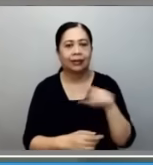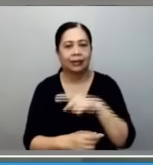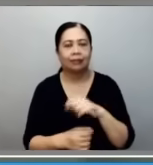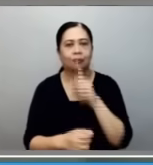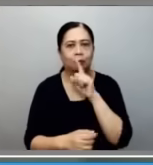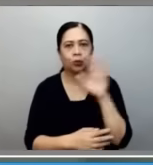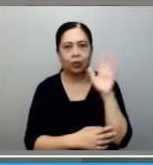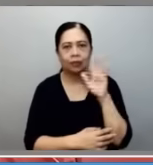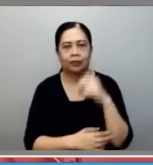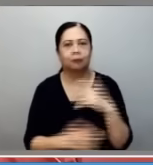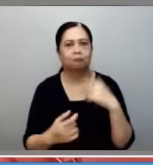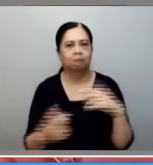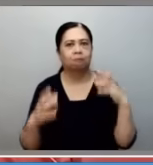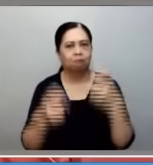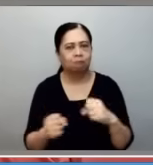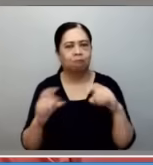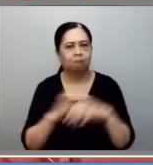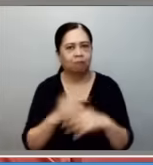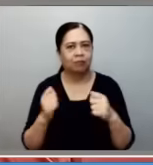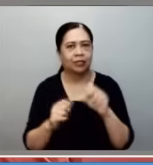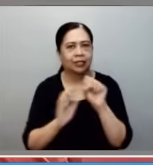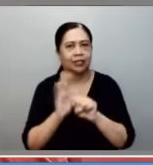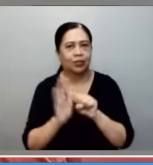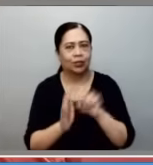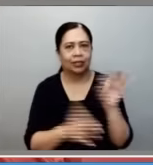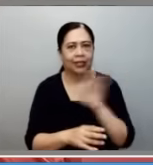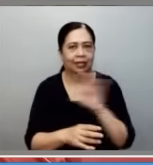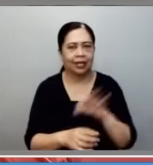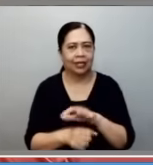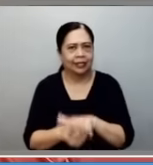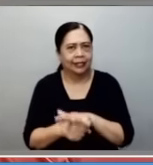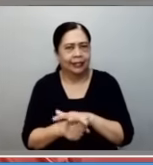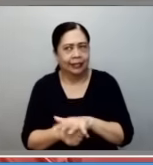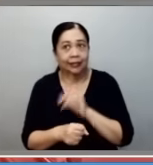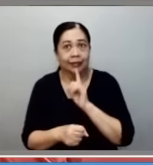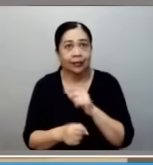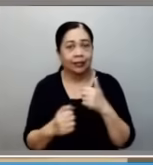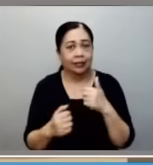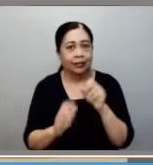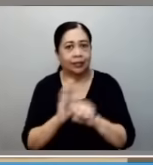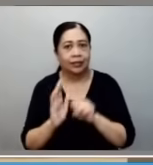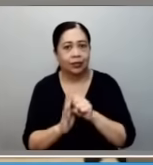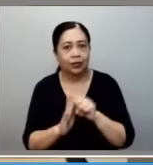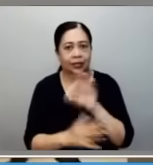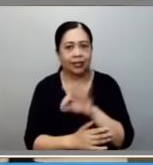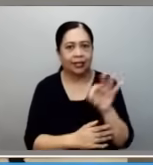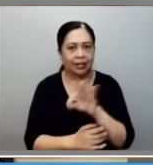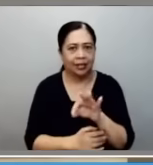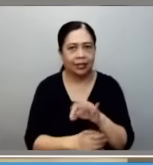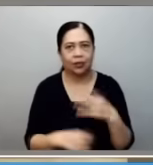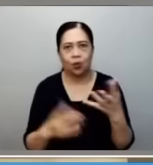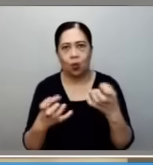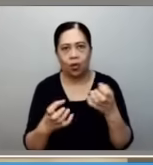babawi sa Season 99. Yung pressure talaga, no? So pagdating ng Season 99, gusto namin dalhin